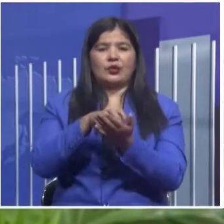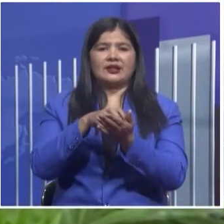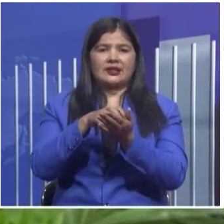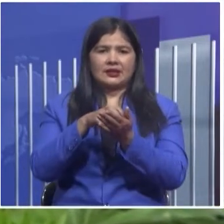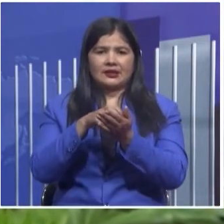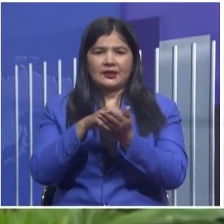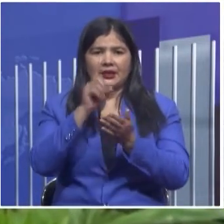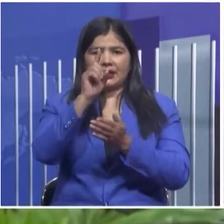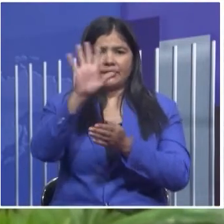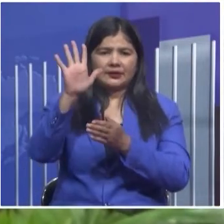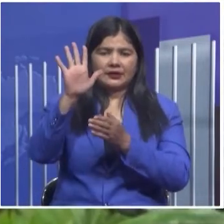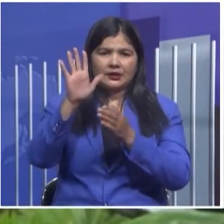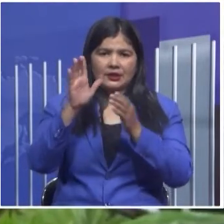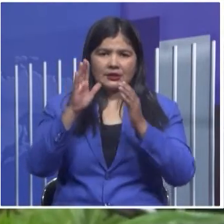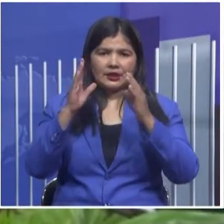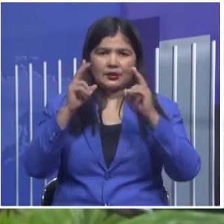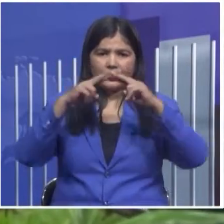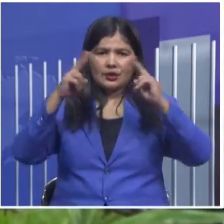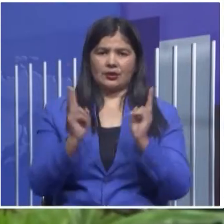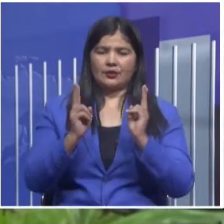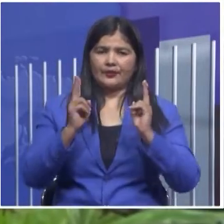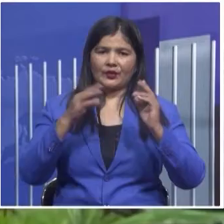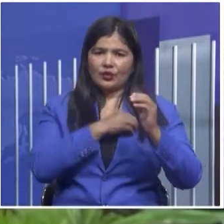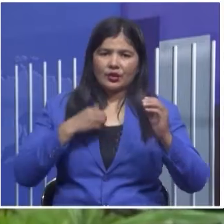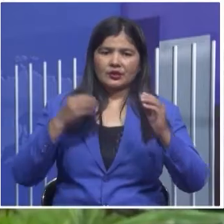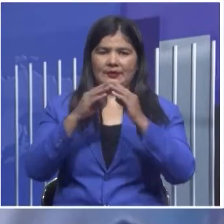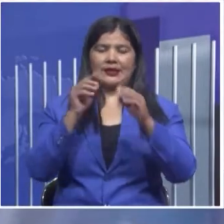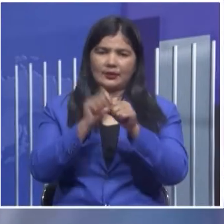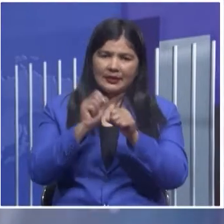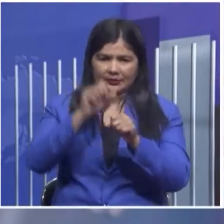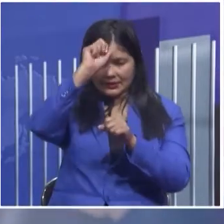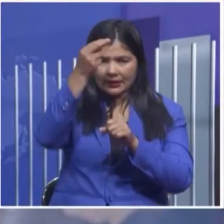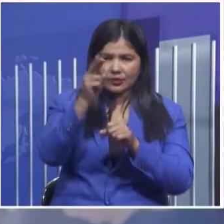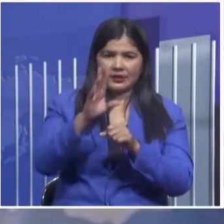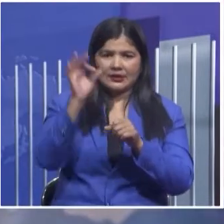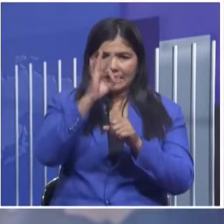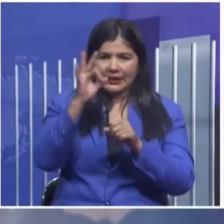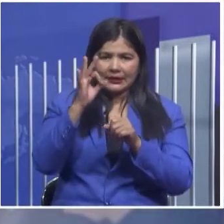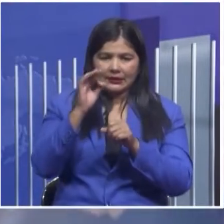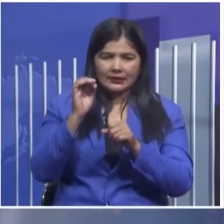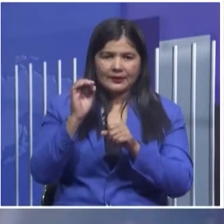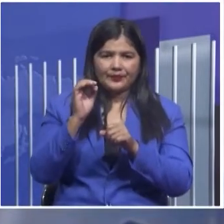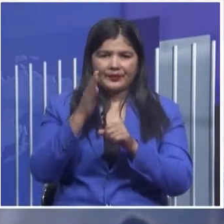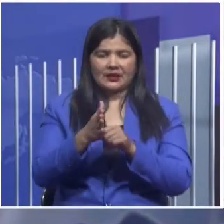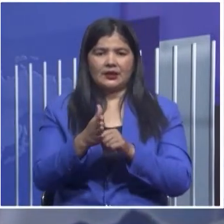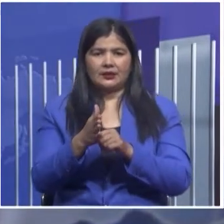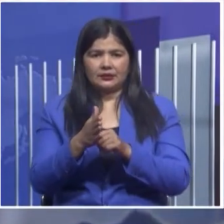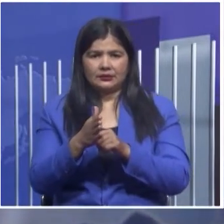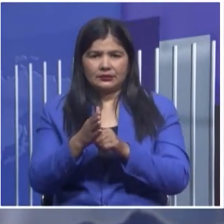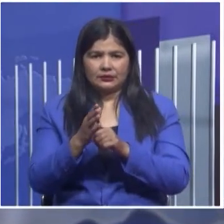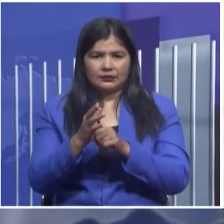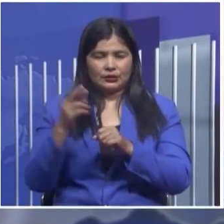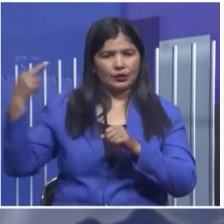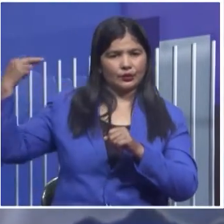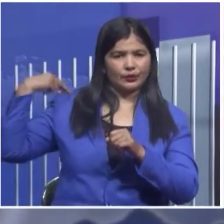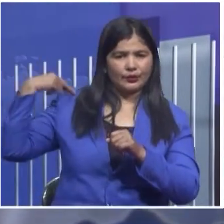गङ्गामा 1500 कोरोना अस्पताल समेत निर्माण गरिएको जानकारी दिनुभयो। कार्यालय सल्यान र स्वास्थ्य सेवा कार्यालय रुकुम